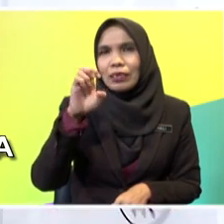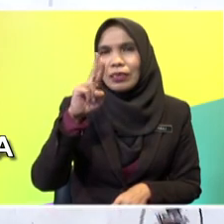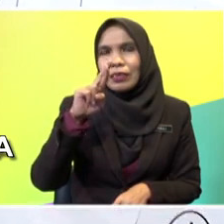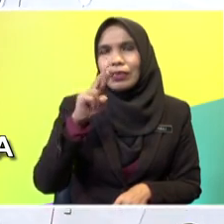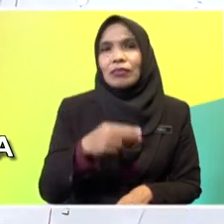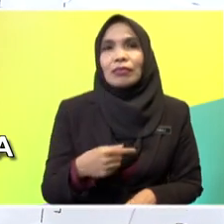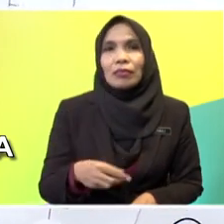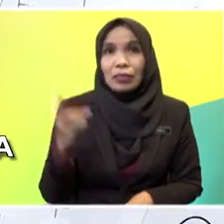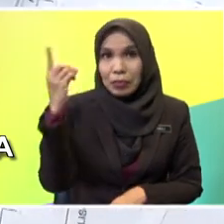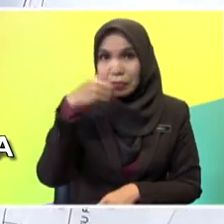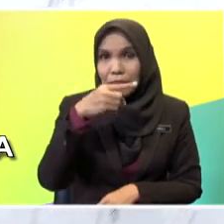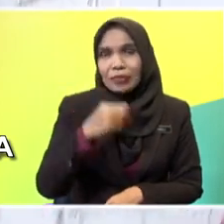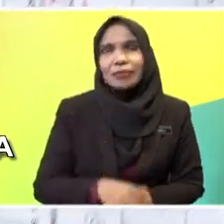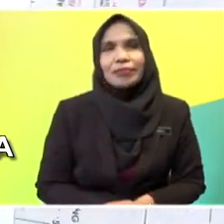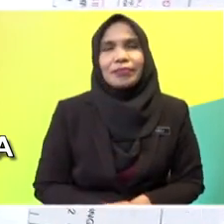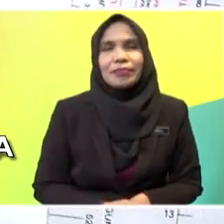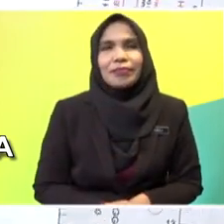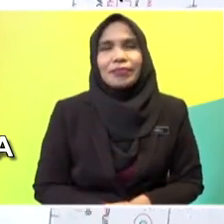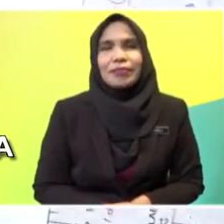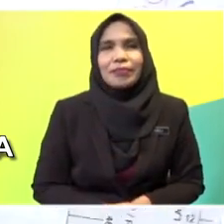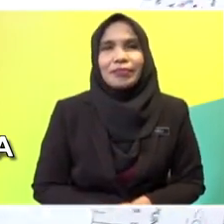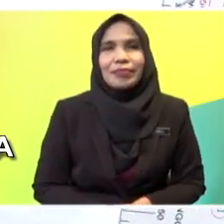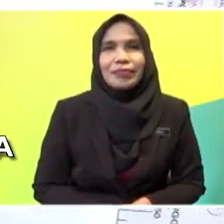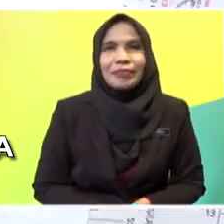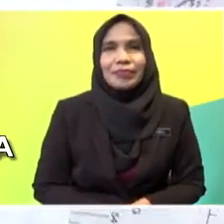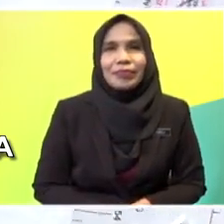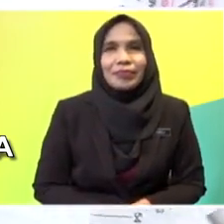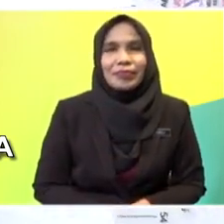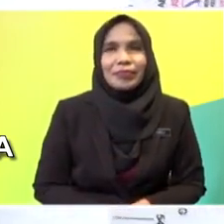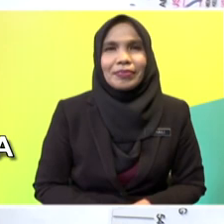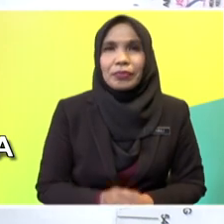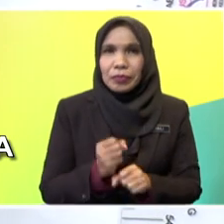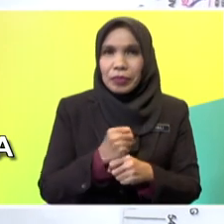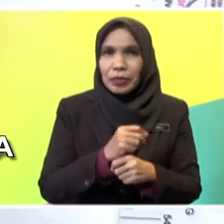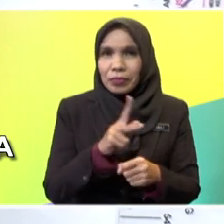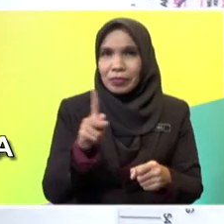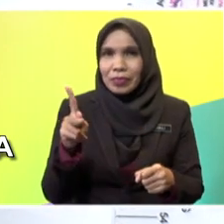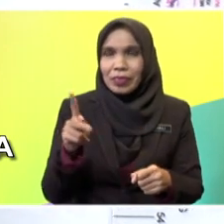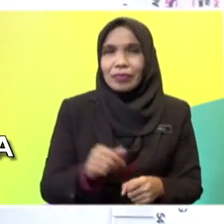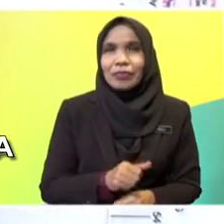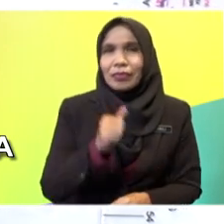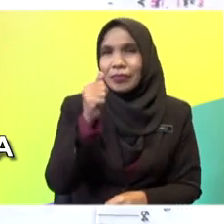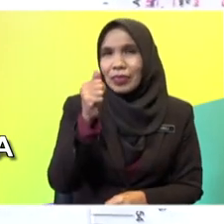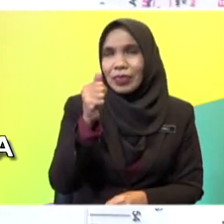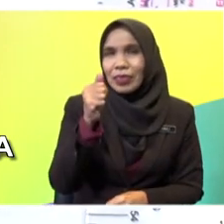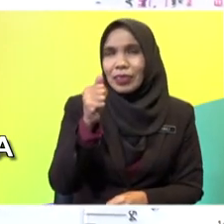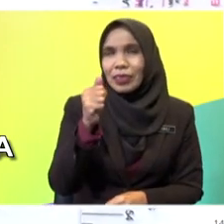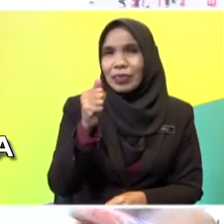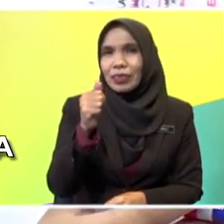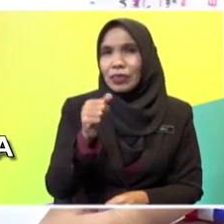bahagian belakang dia lagi kecil. Okey. Kita bentukkan. Okay, A ni kita luruskan